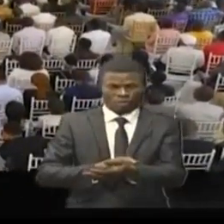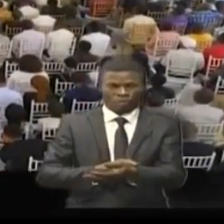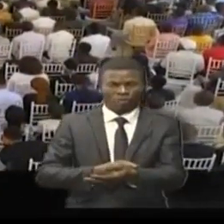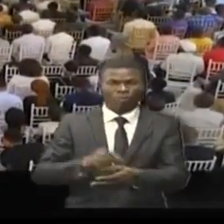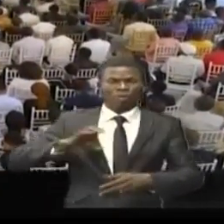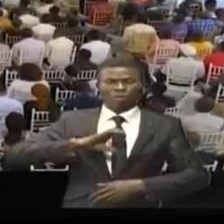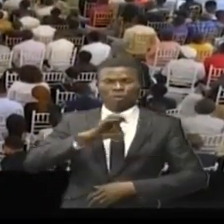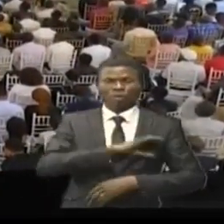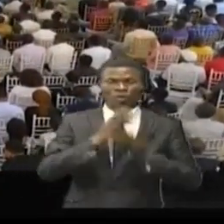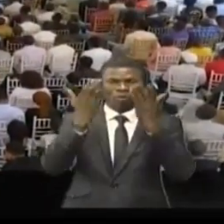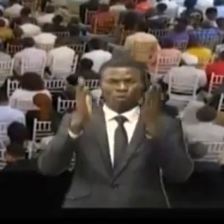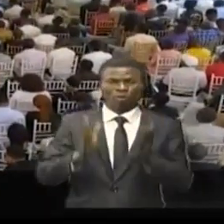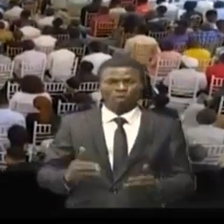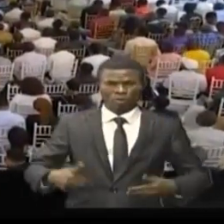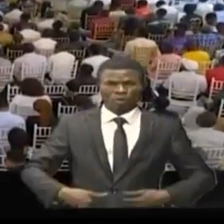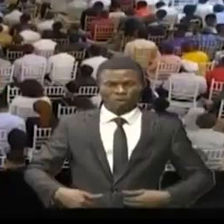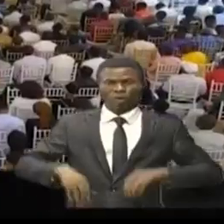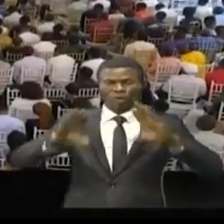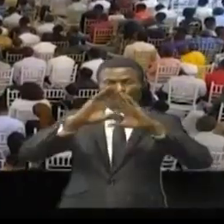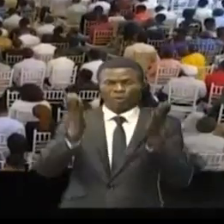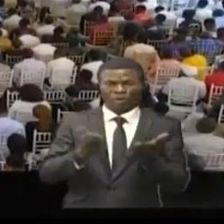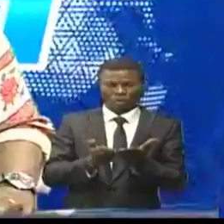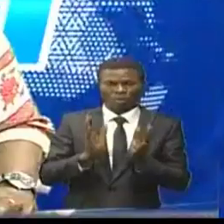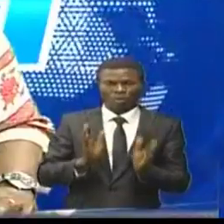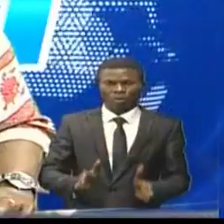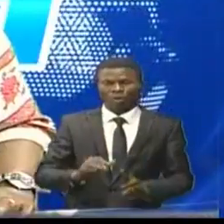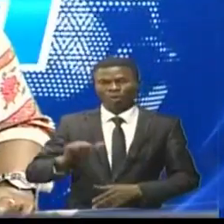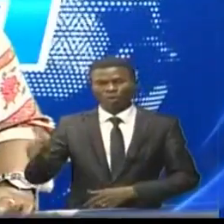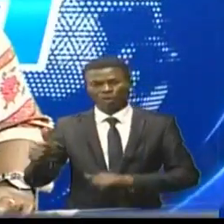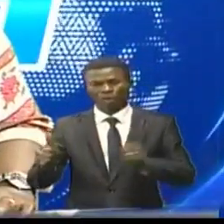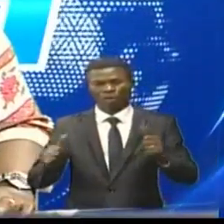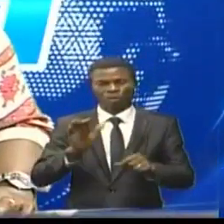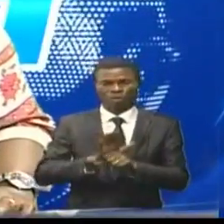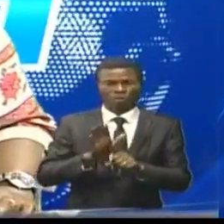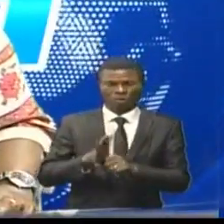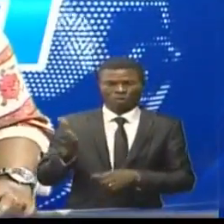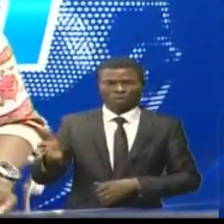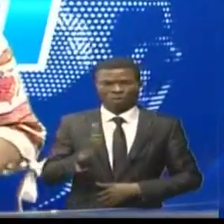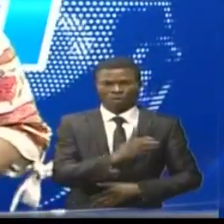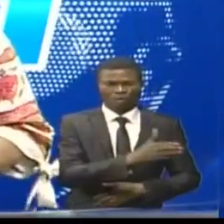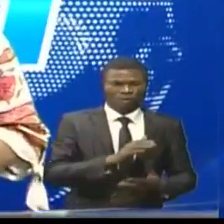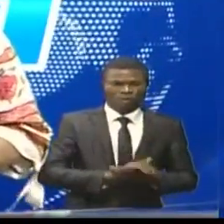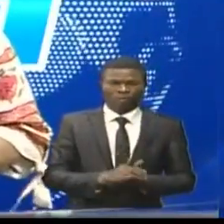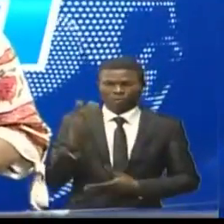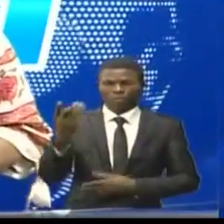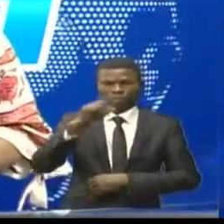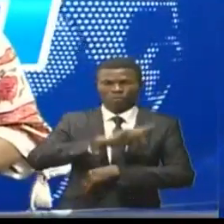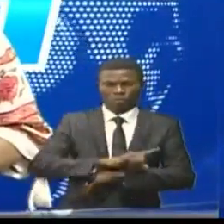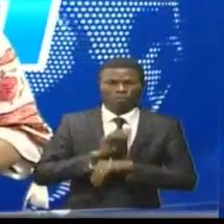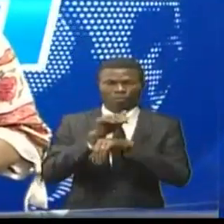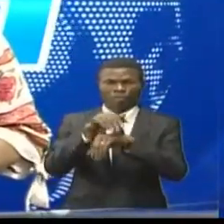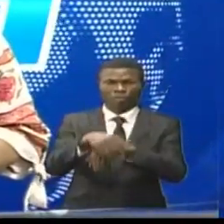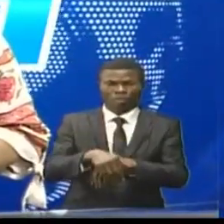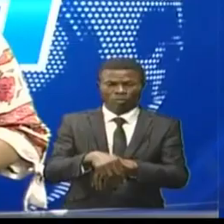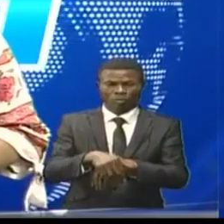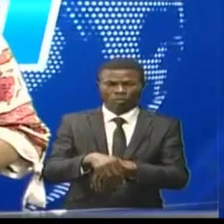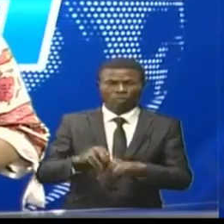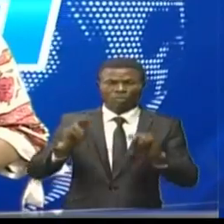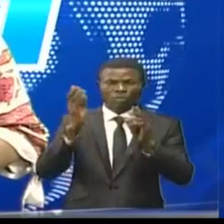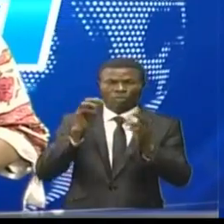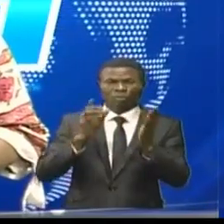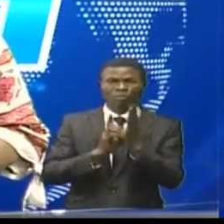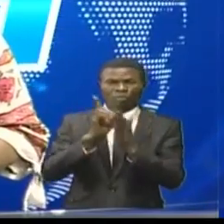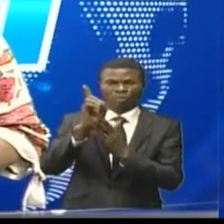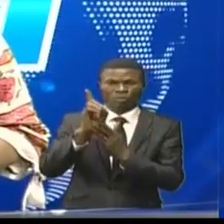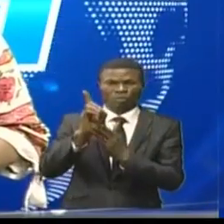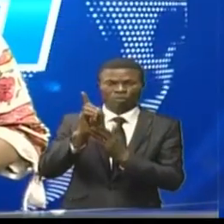des étudiants, la jeunesse communautaire et autres. Près de 1000 jeunes. Après 3 jours de participation au colloque sur le développement